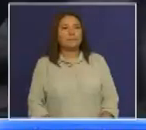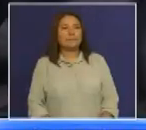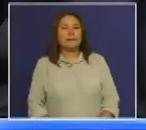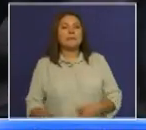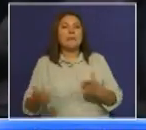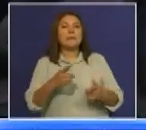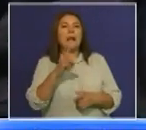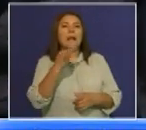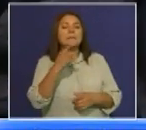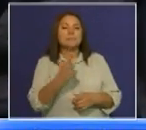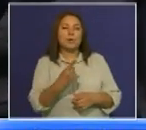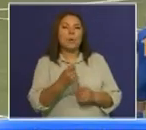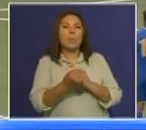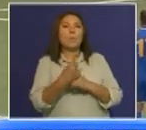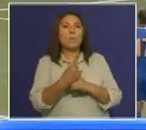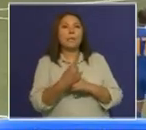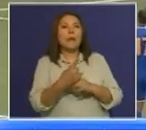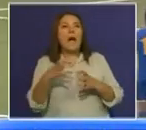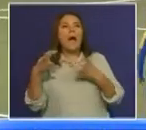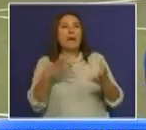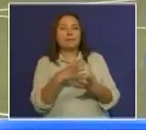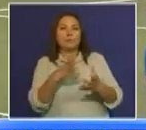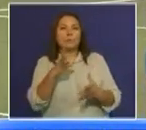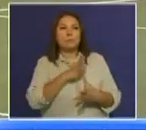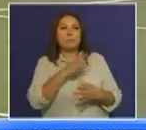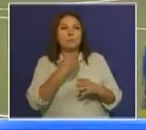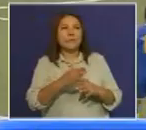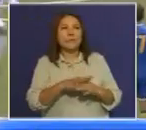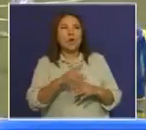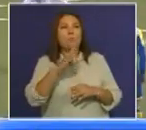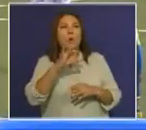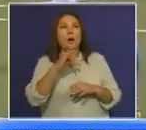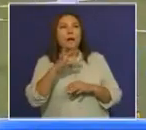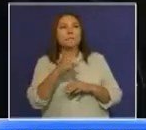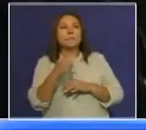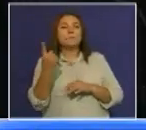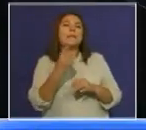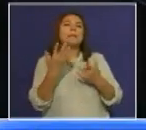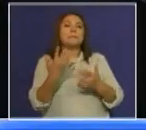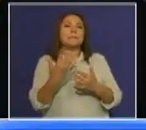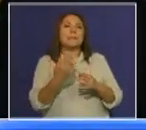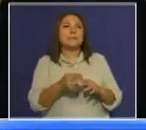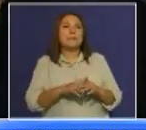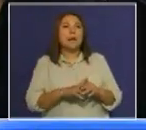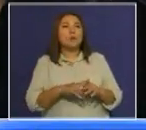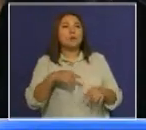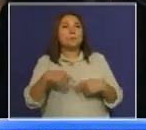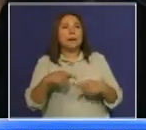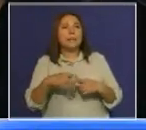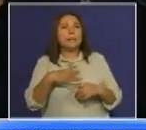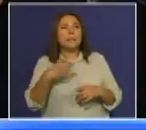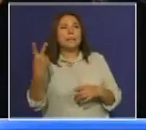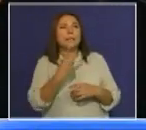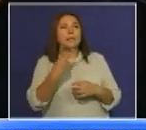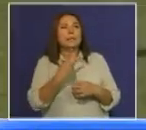Ойында Каспи қақпасына 11 метрлік айып добы соғылды. Қақпашы Олжас Мұханов жарады. Ол бір емес екі рет келген допты қайтарды. Ал